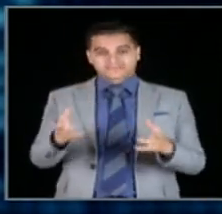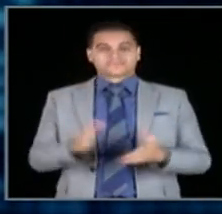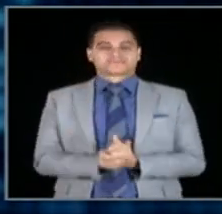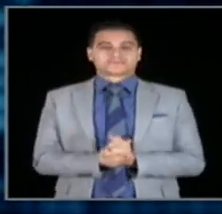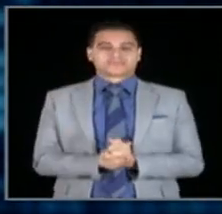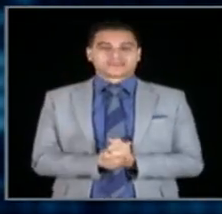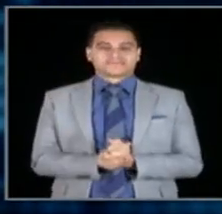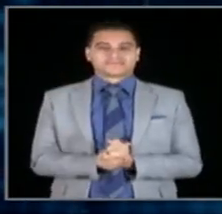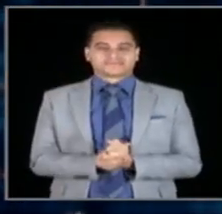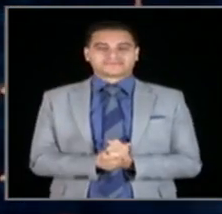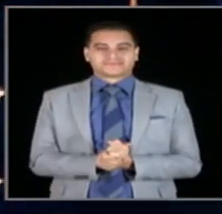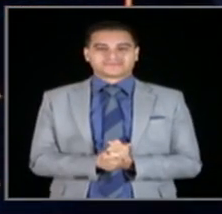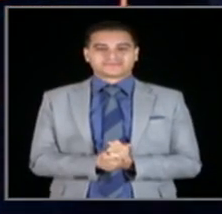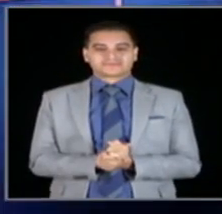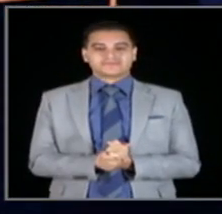تحت الضغط.